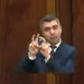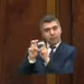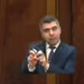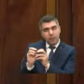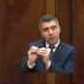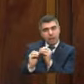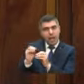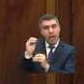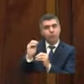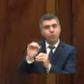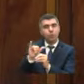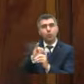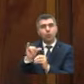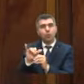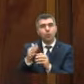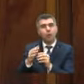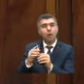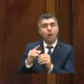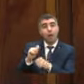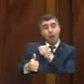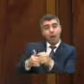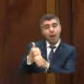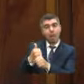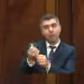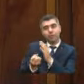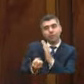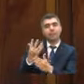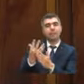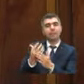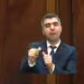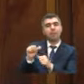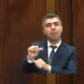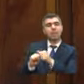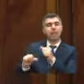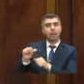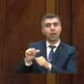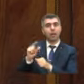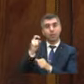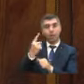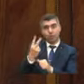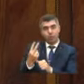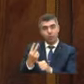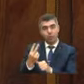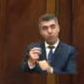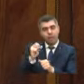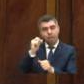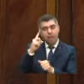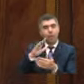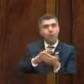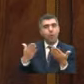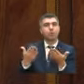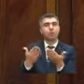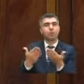غادي الى اخره، وكل عام كتغير الخريطه، كل عام خص من فبراير كيكون هذه اليقظه كتجمع